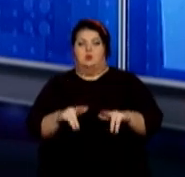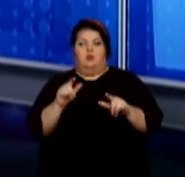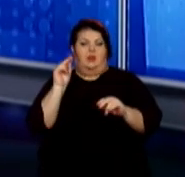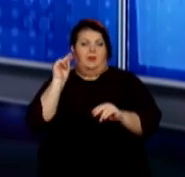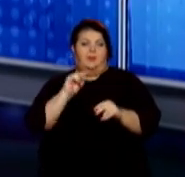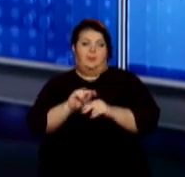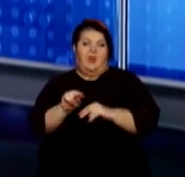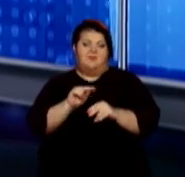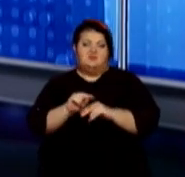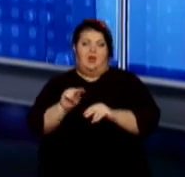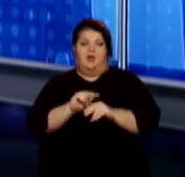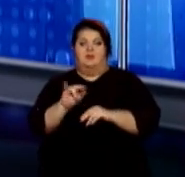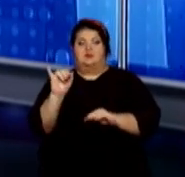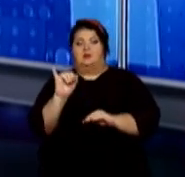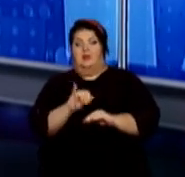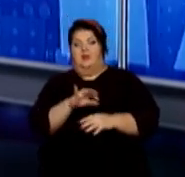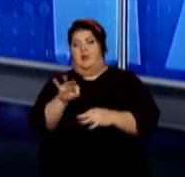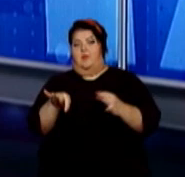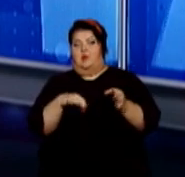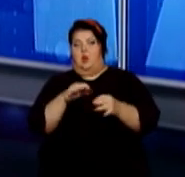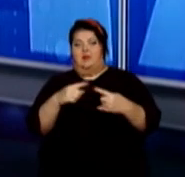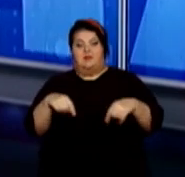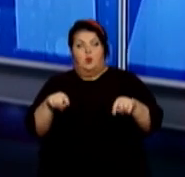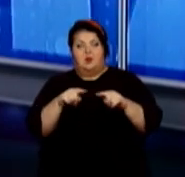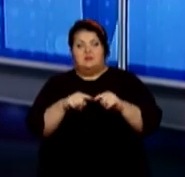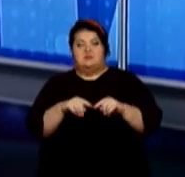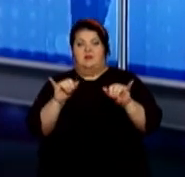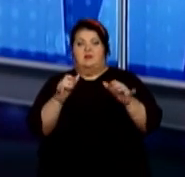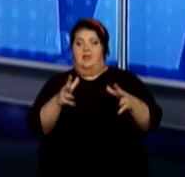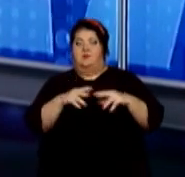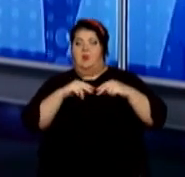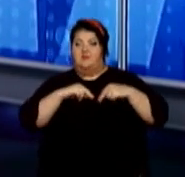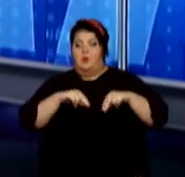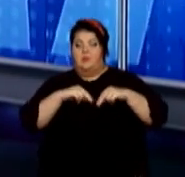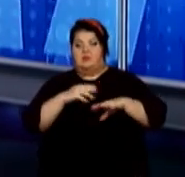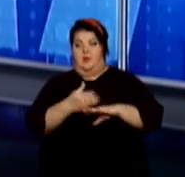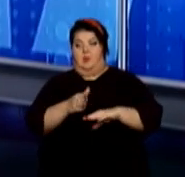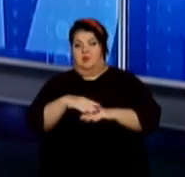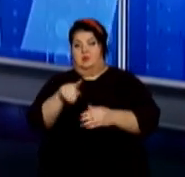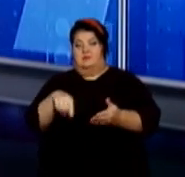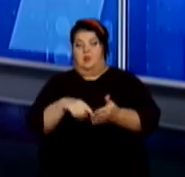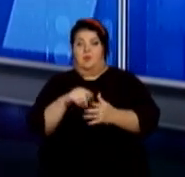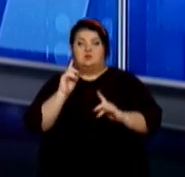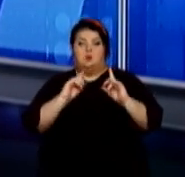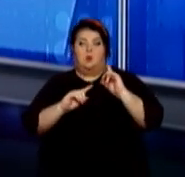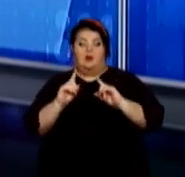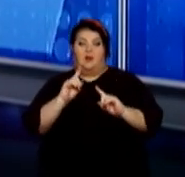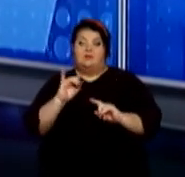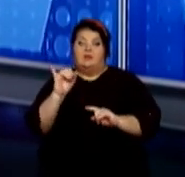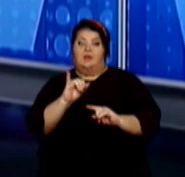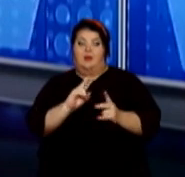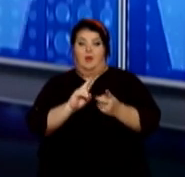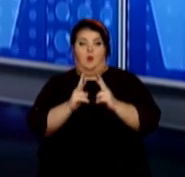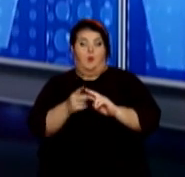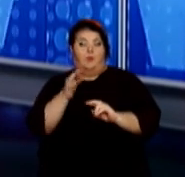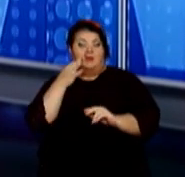навчання, і проєктних організацій, і співробітників Полтавської міської ради, і обмін